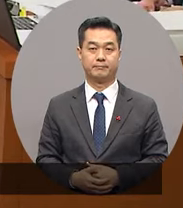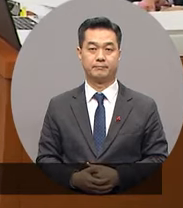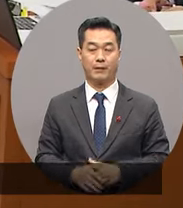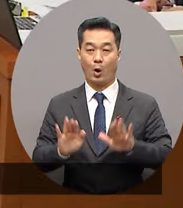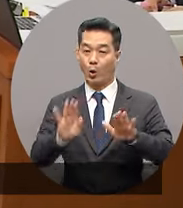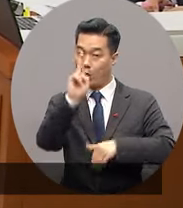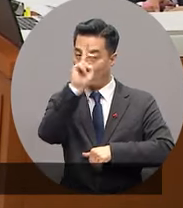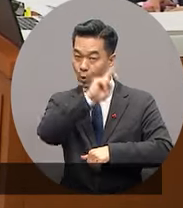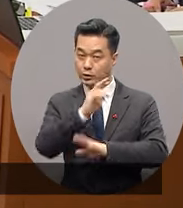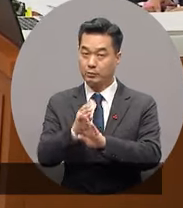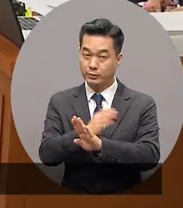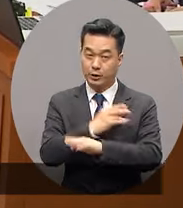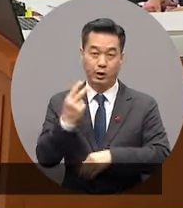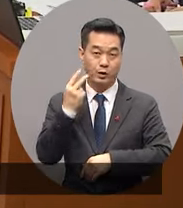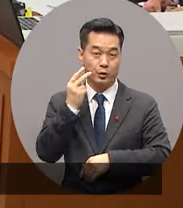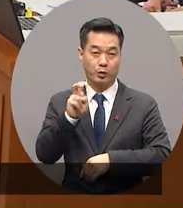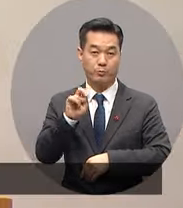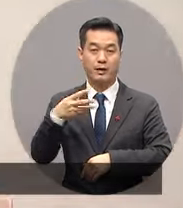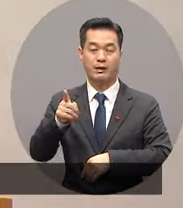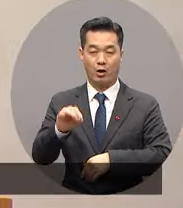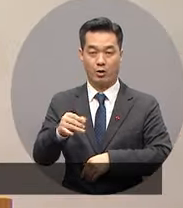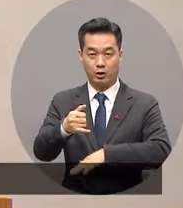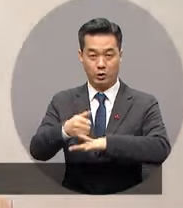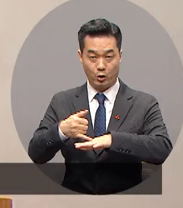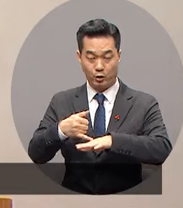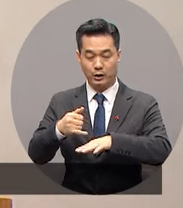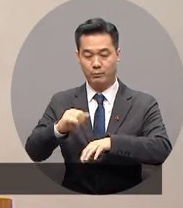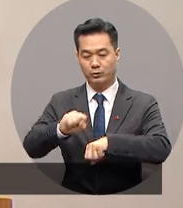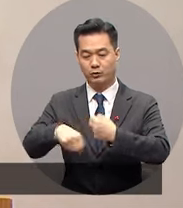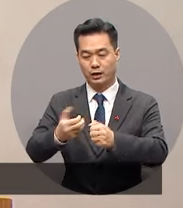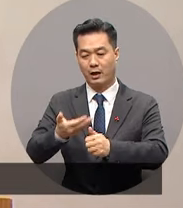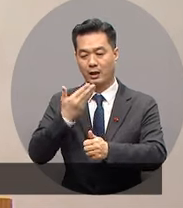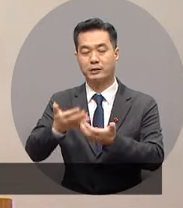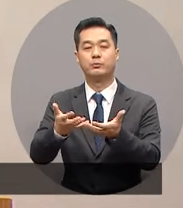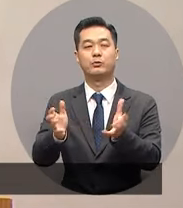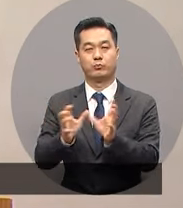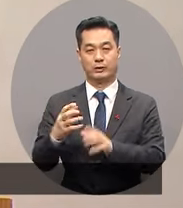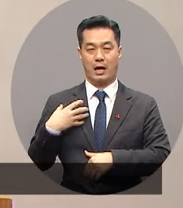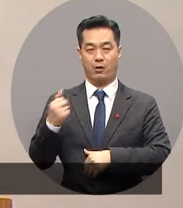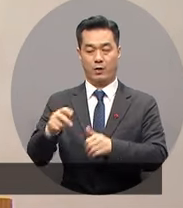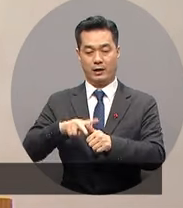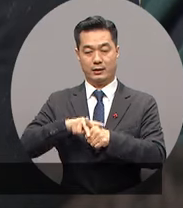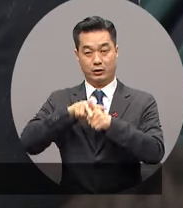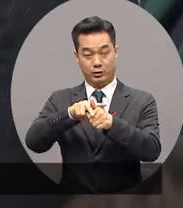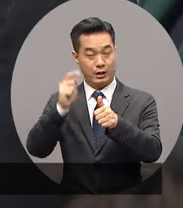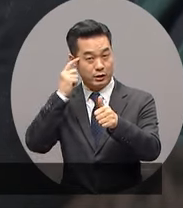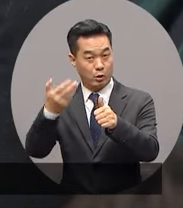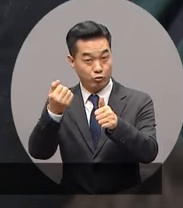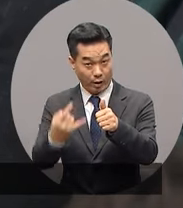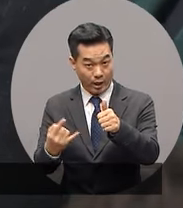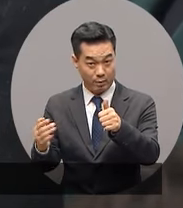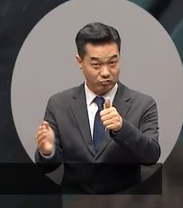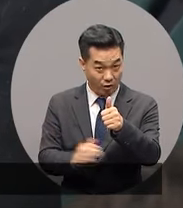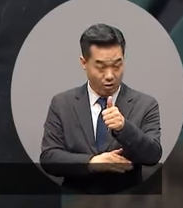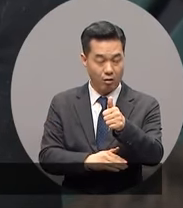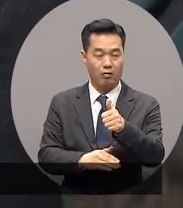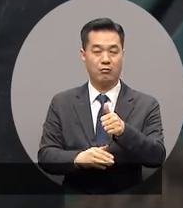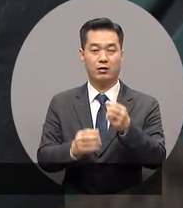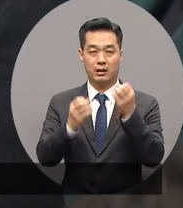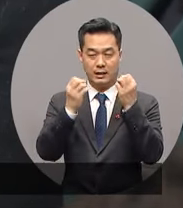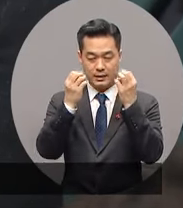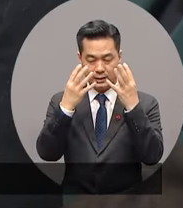오늘 오전부터 열린 송미령 농림축산식품부 장관 후보자에 대한 인사청문회를 시작으로 국회가 신임 장관